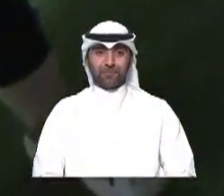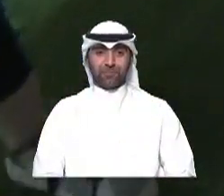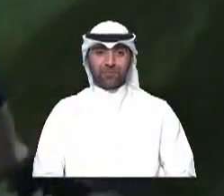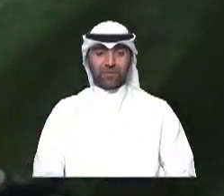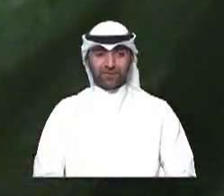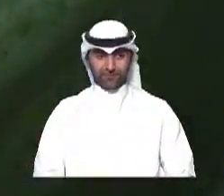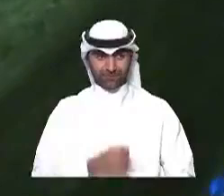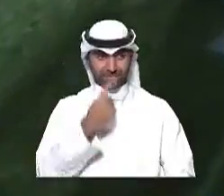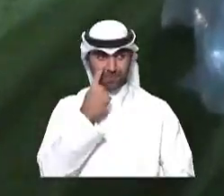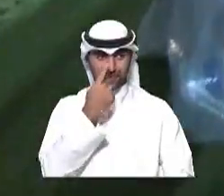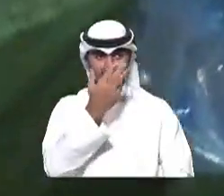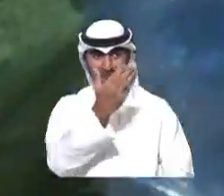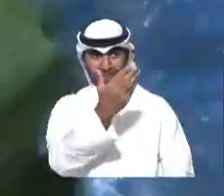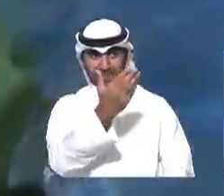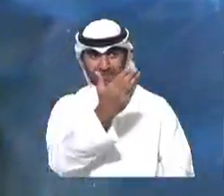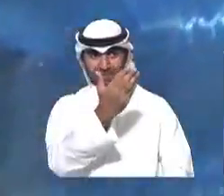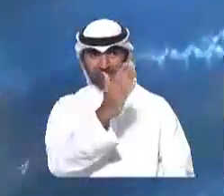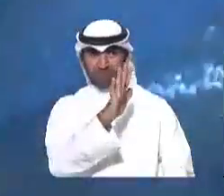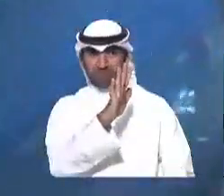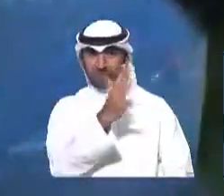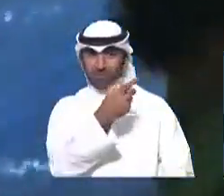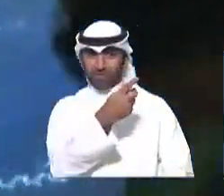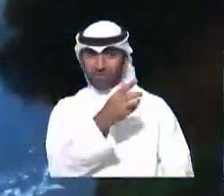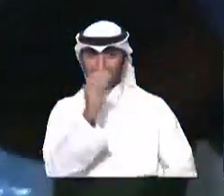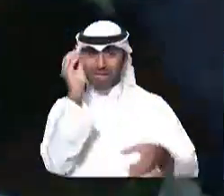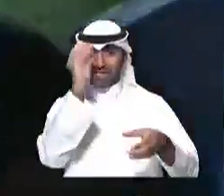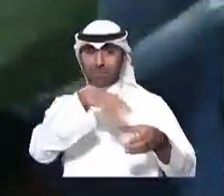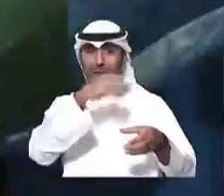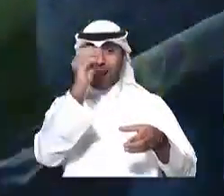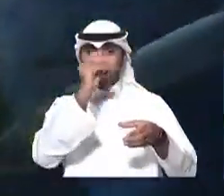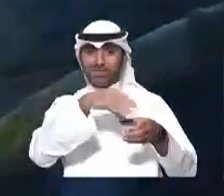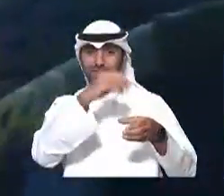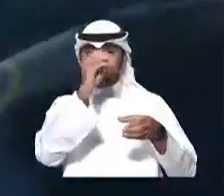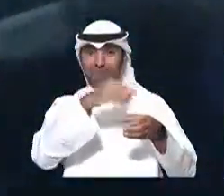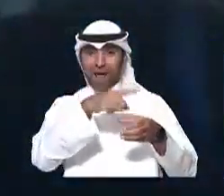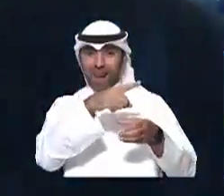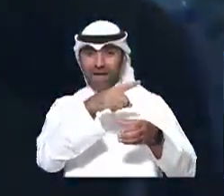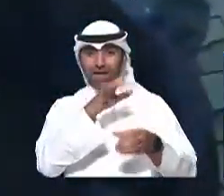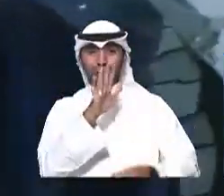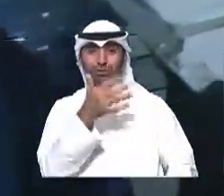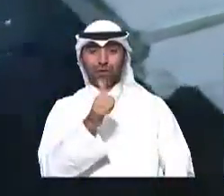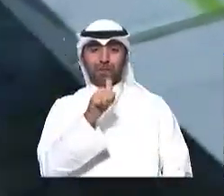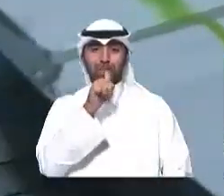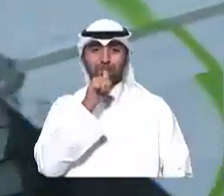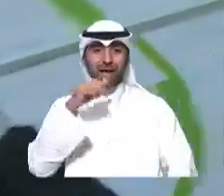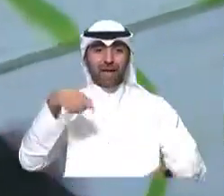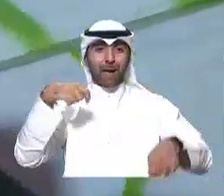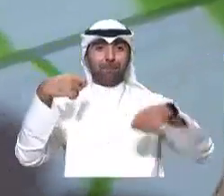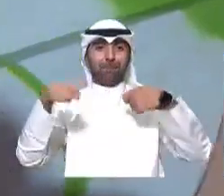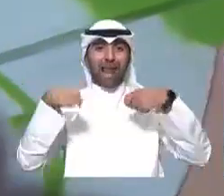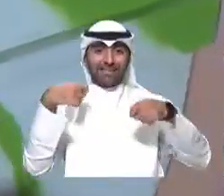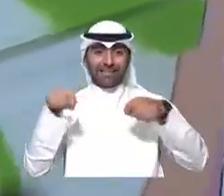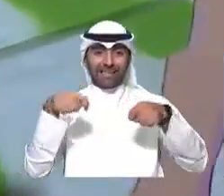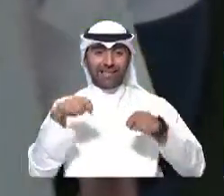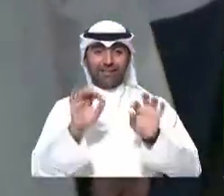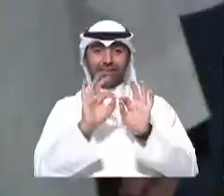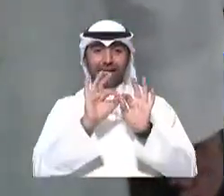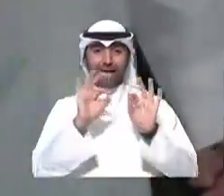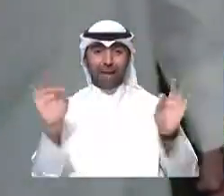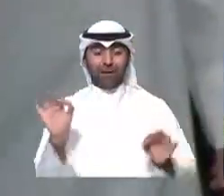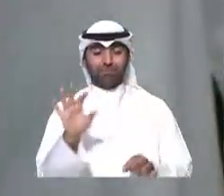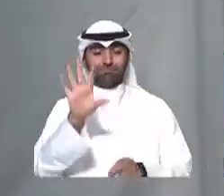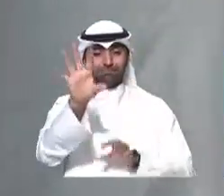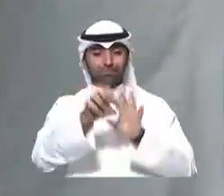إذا كنت من المهتمين بالبيئة والاستدامة، ساهم معنا بجمع البلاستيك من خلال مسابقة دورها